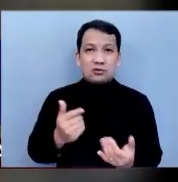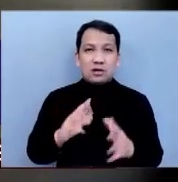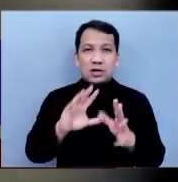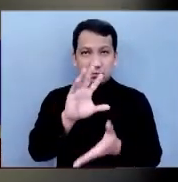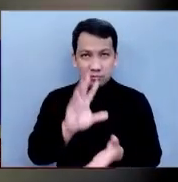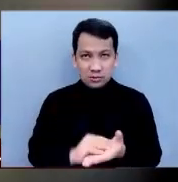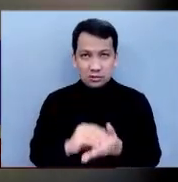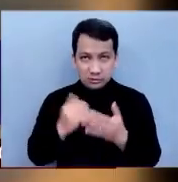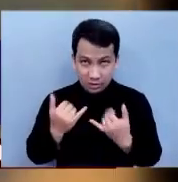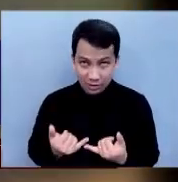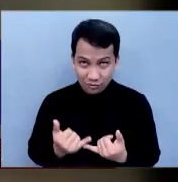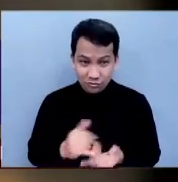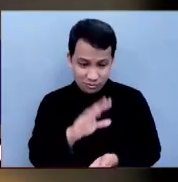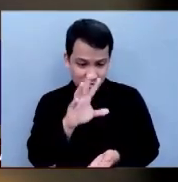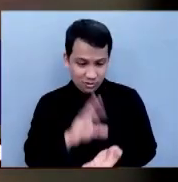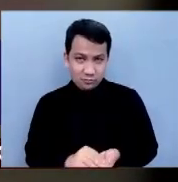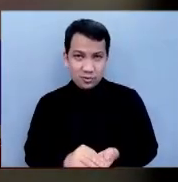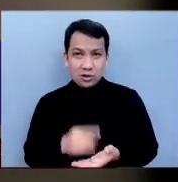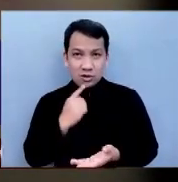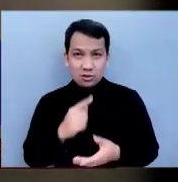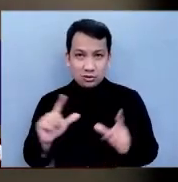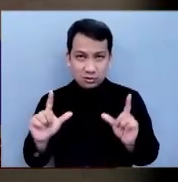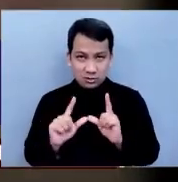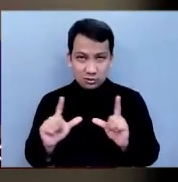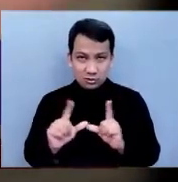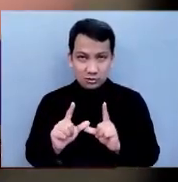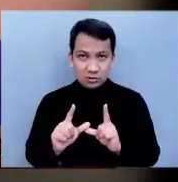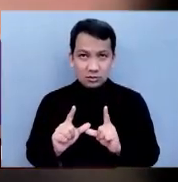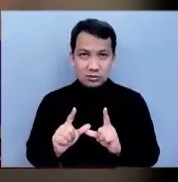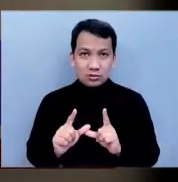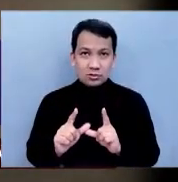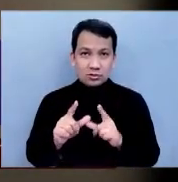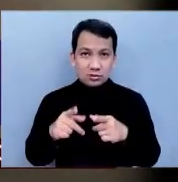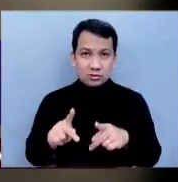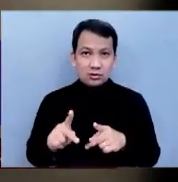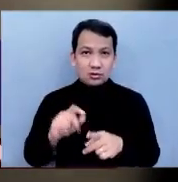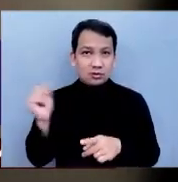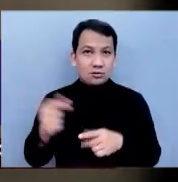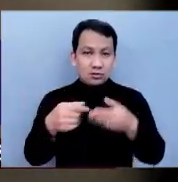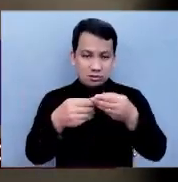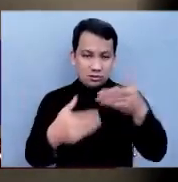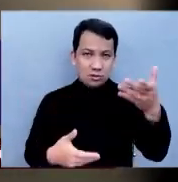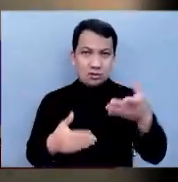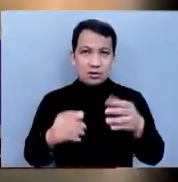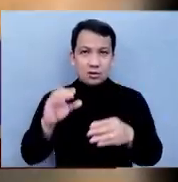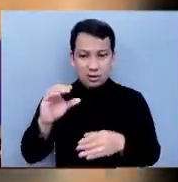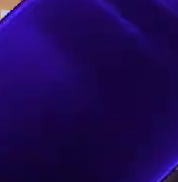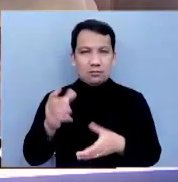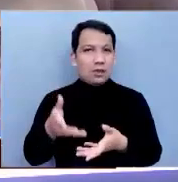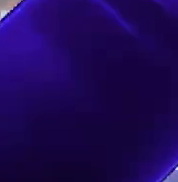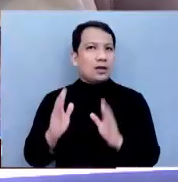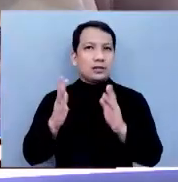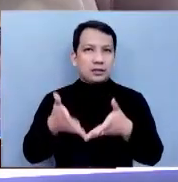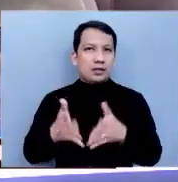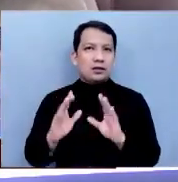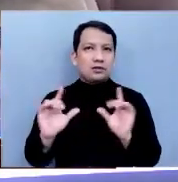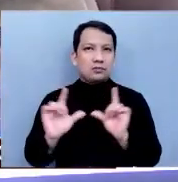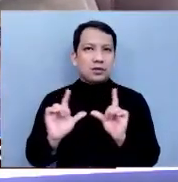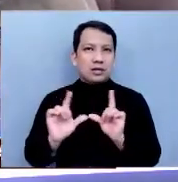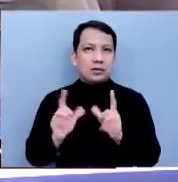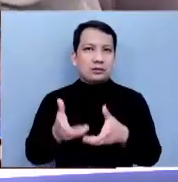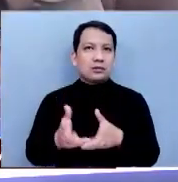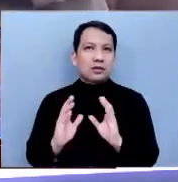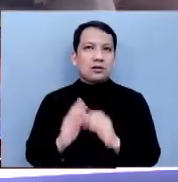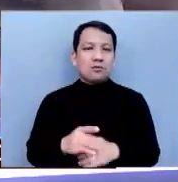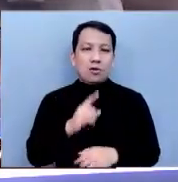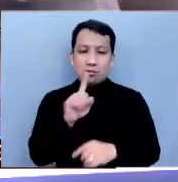Robin ngayon. Yes. Ang lisensya ko ng baril, permit to carry lahat, ganyan po kapapal. Balikan ko lang po yung tanong mo kanina,